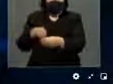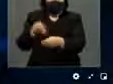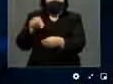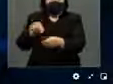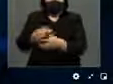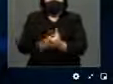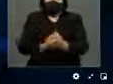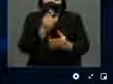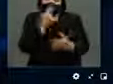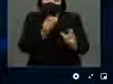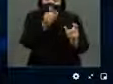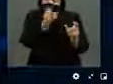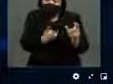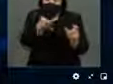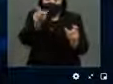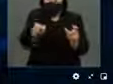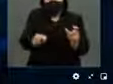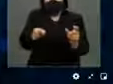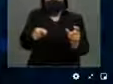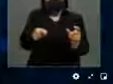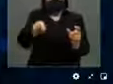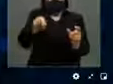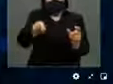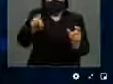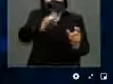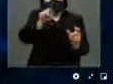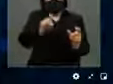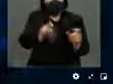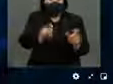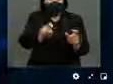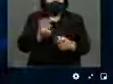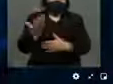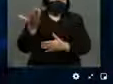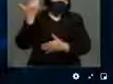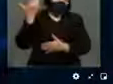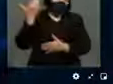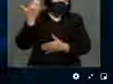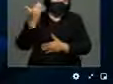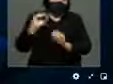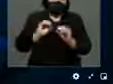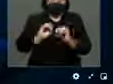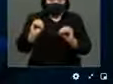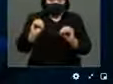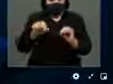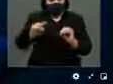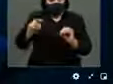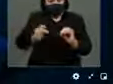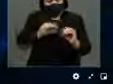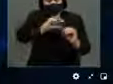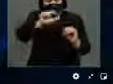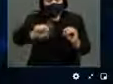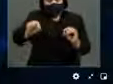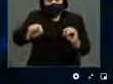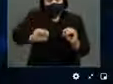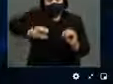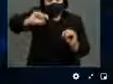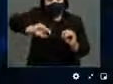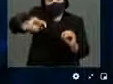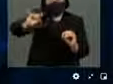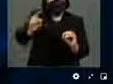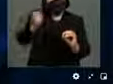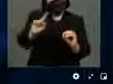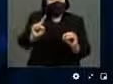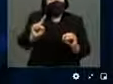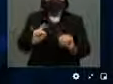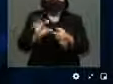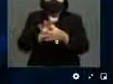านะครับหลายคนก็ตั้งคำถามว่าทำไมถึงเมื่อวานนี้เป็นศูนย์วันนี้ก็ขึ้นมาก็อยู่ในระบบของการทำ active case finding